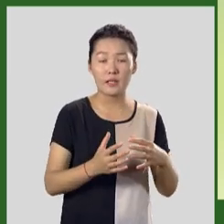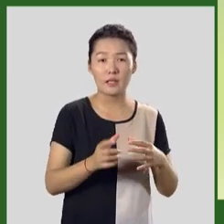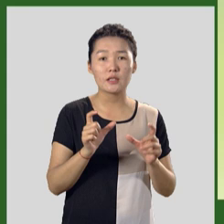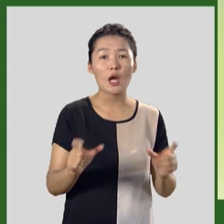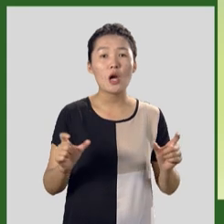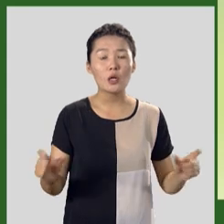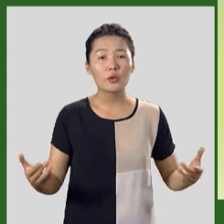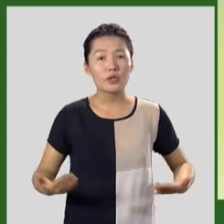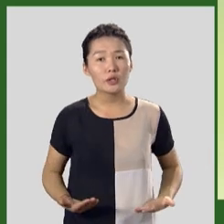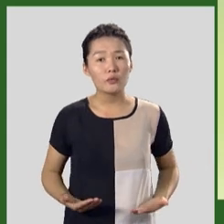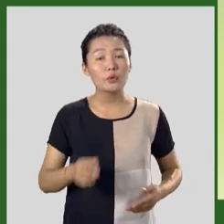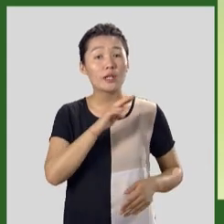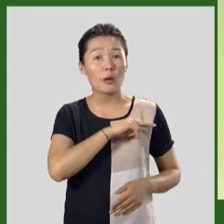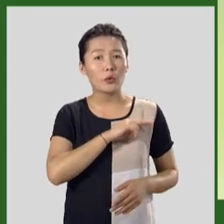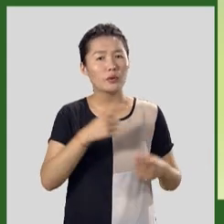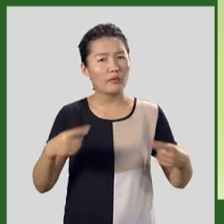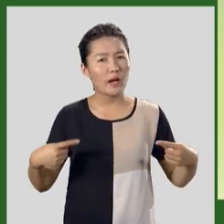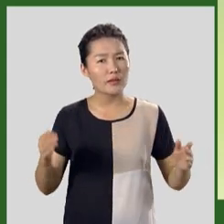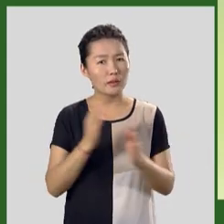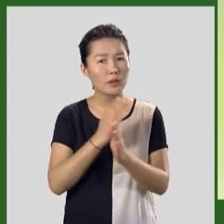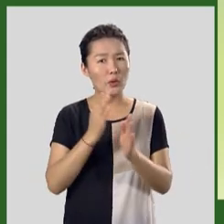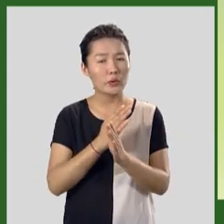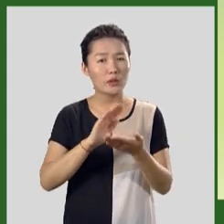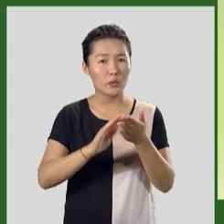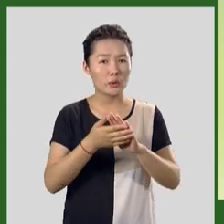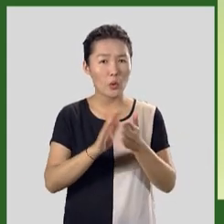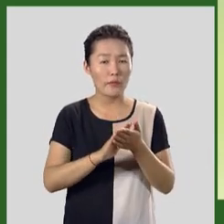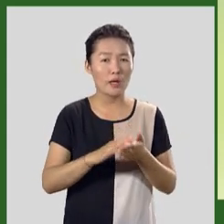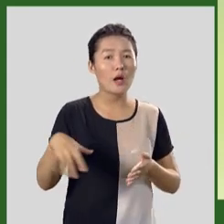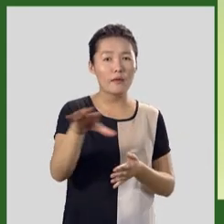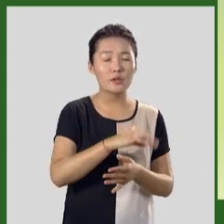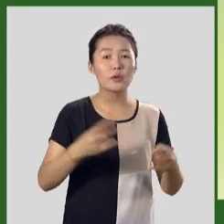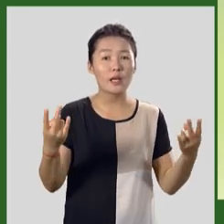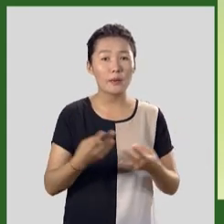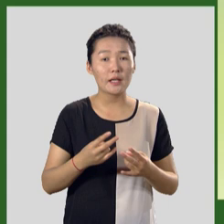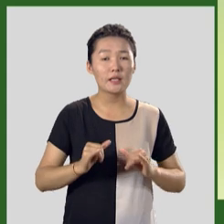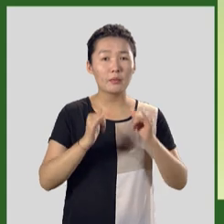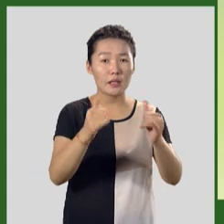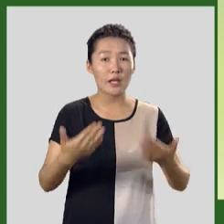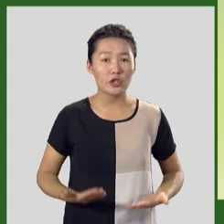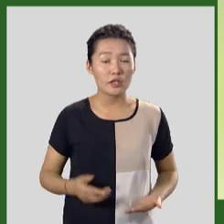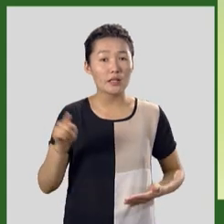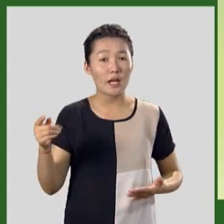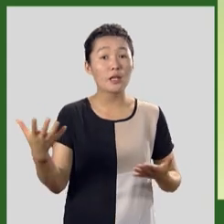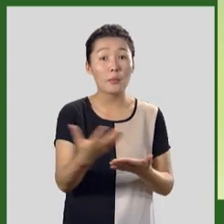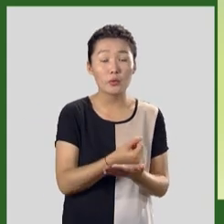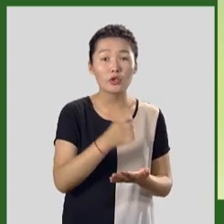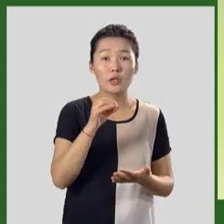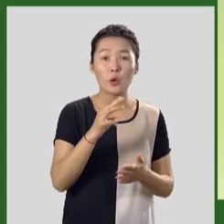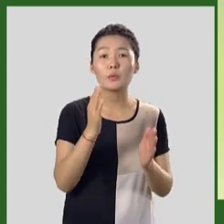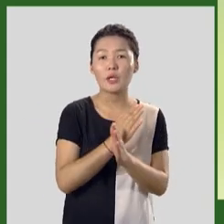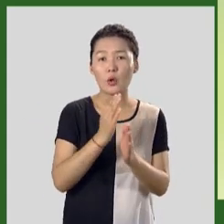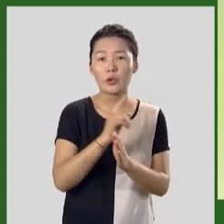в разных природных условиях. Все необходимое для жизни они получают от природы. Чтобы